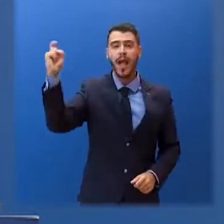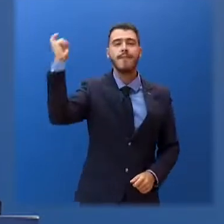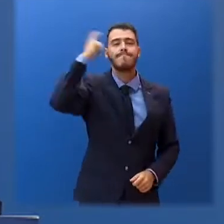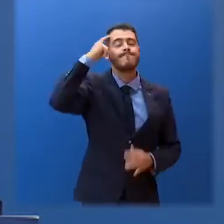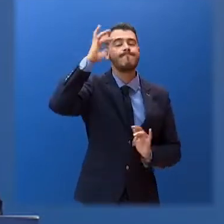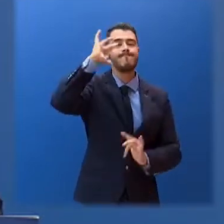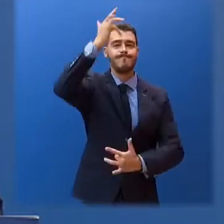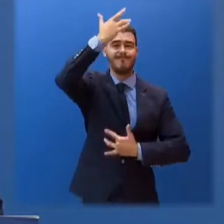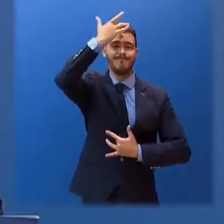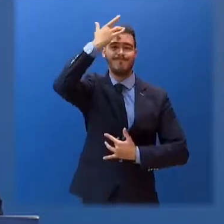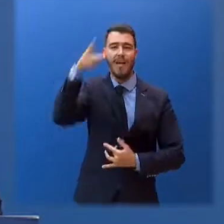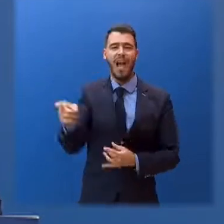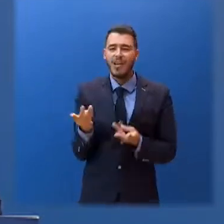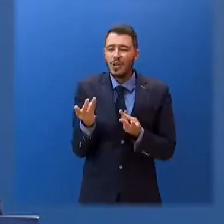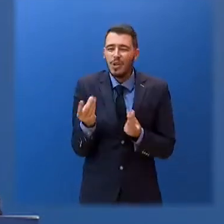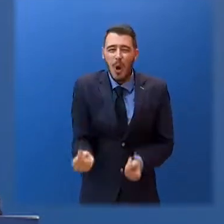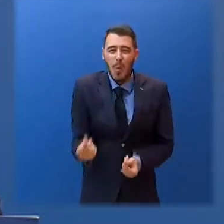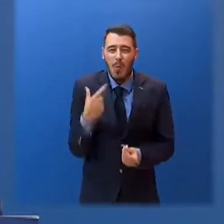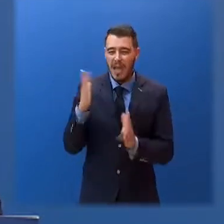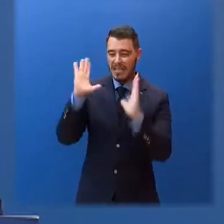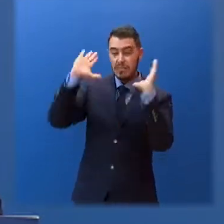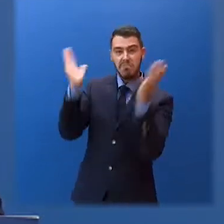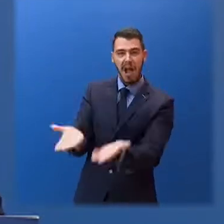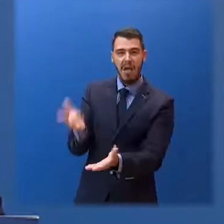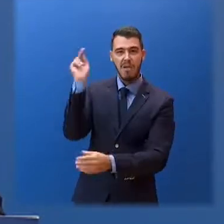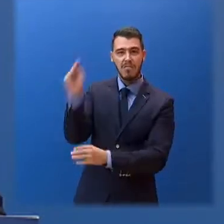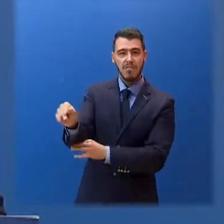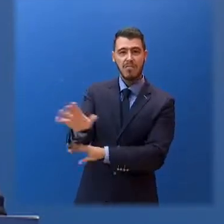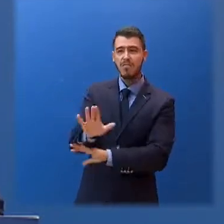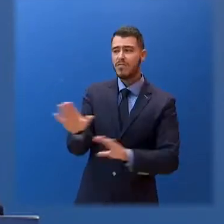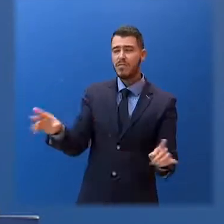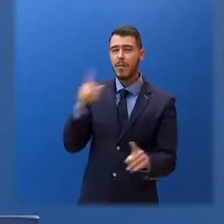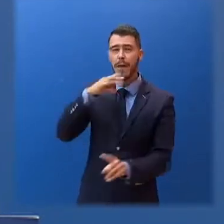είδους εργαλειοποίηση κατατραγμένων ανθρώπων δεν περπατά.